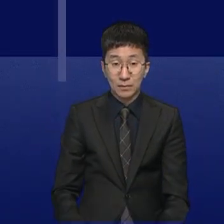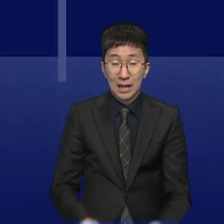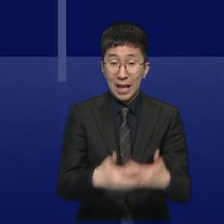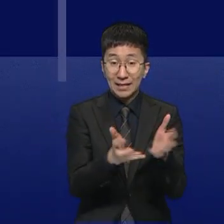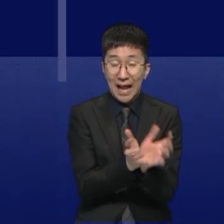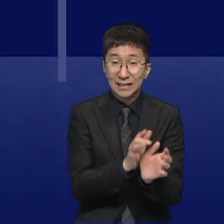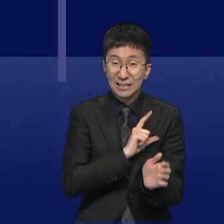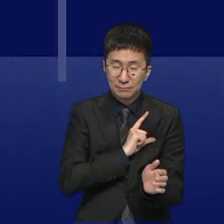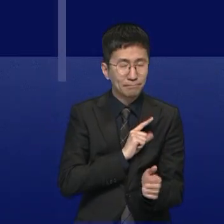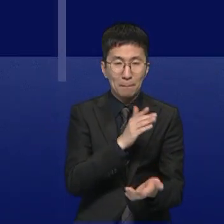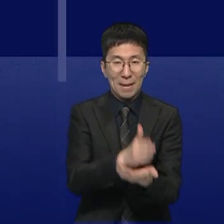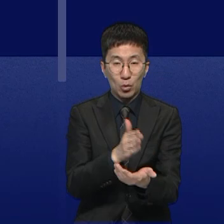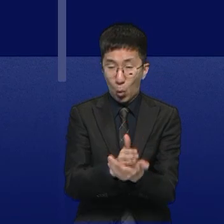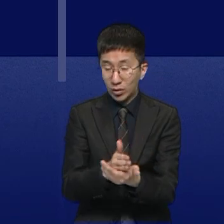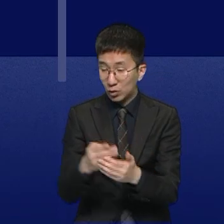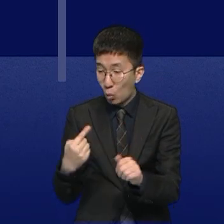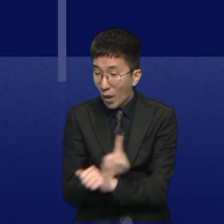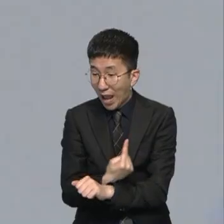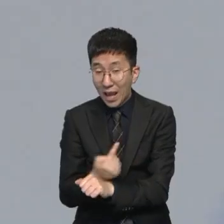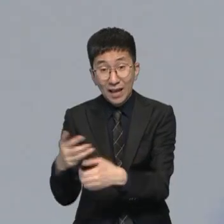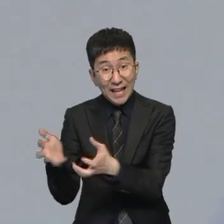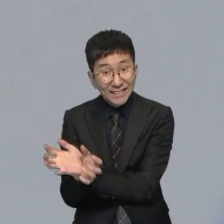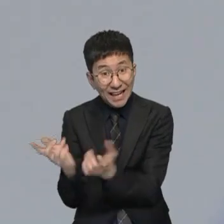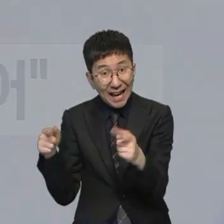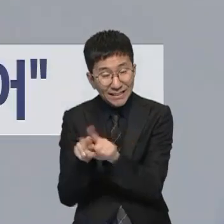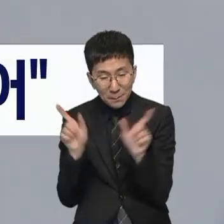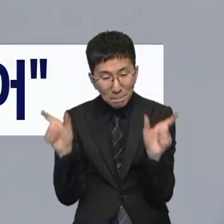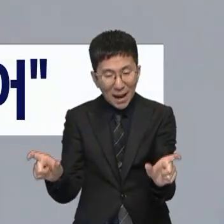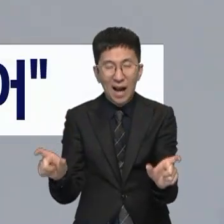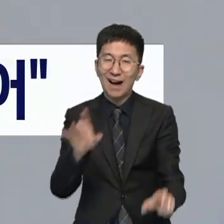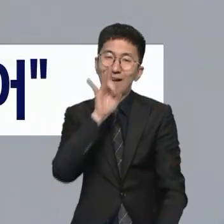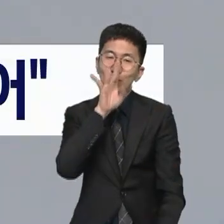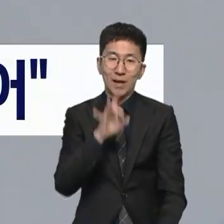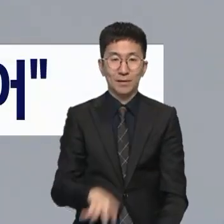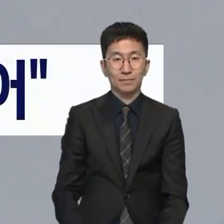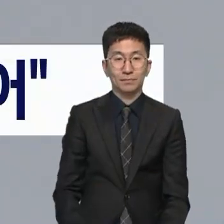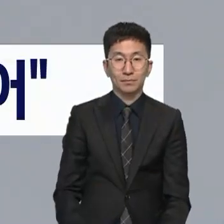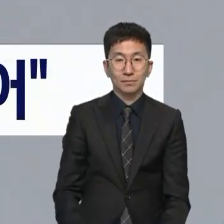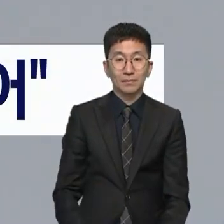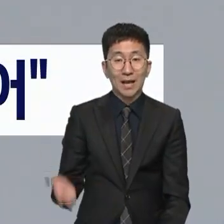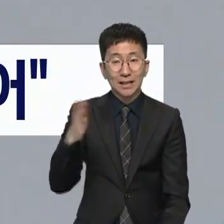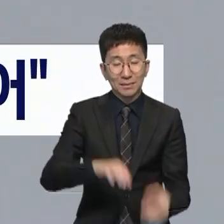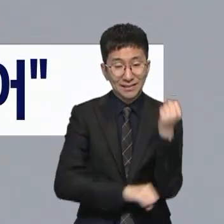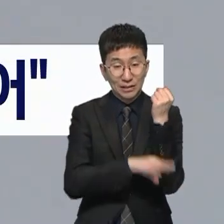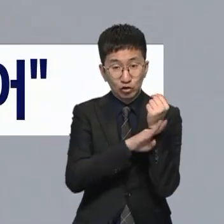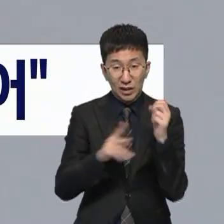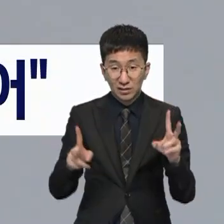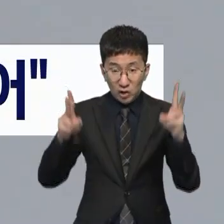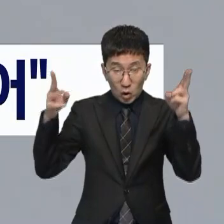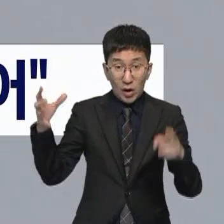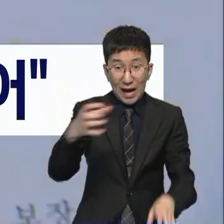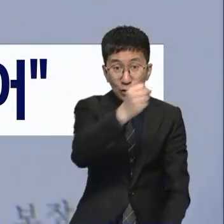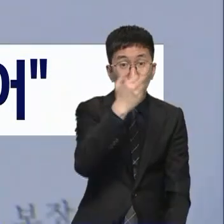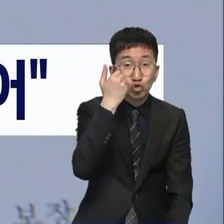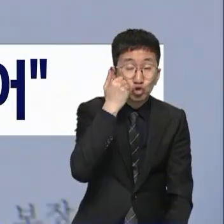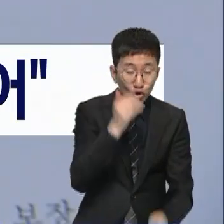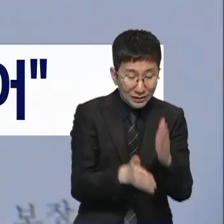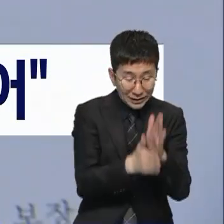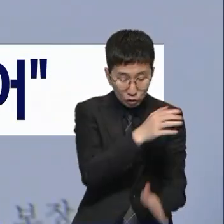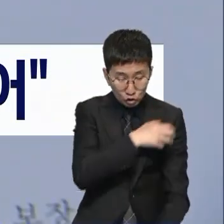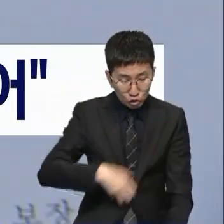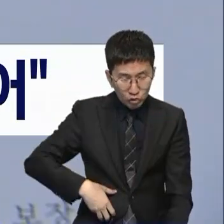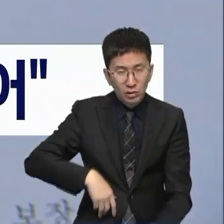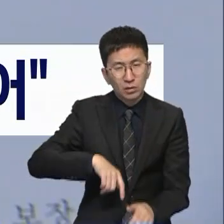후원단체 이름을 같이 쓰는 것도 안 됩니다. 하지만 가이드라인에 감독과 철거 권한을 가졌다고 돼 있는 지자체는